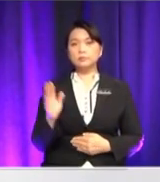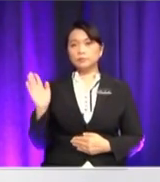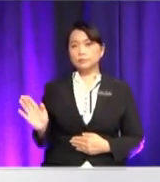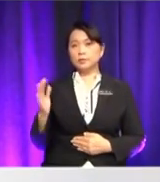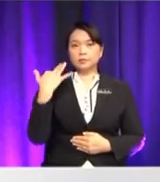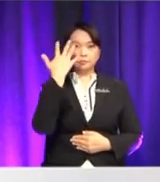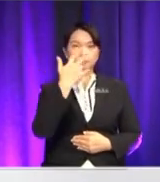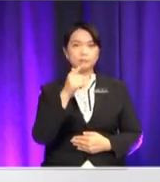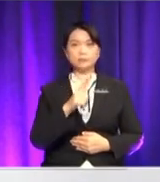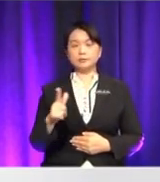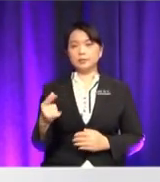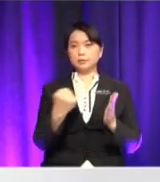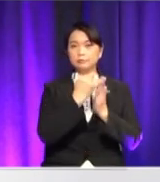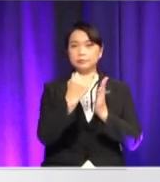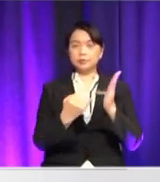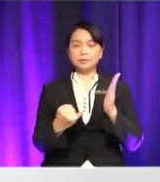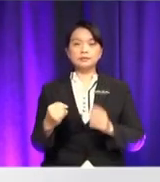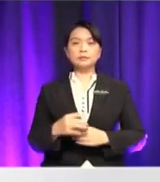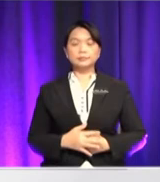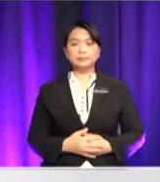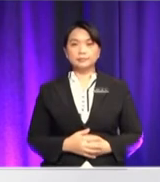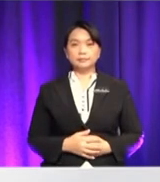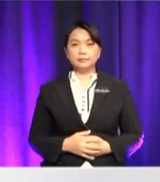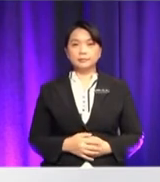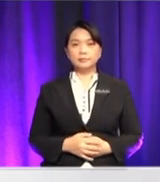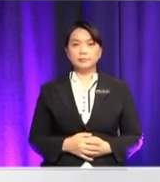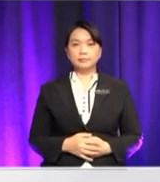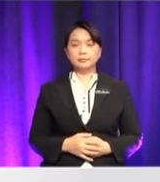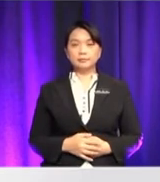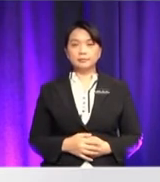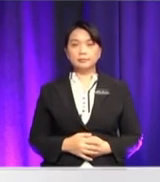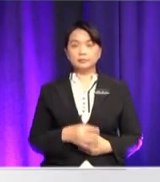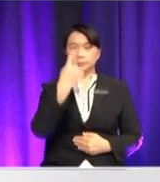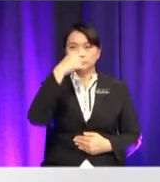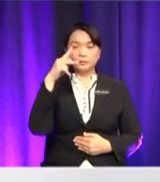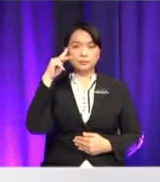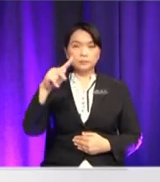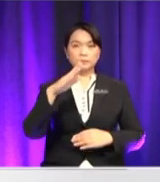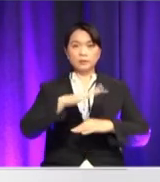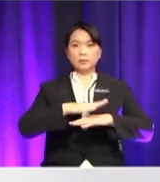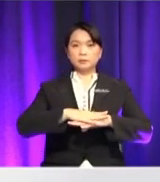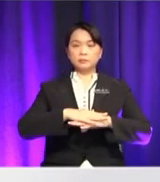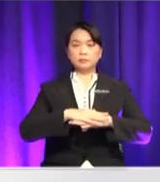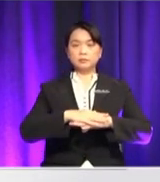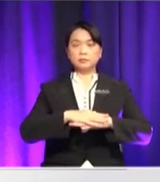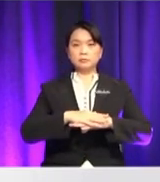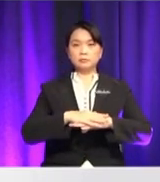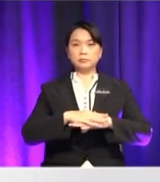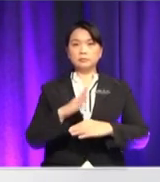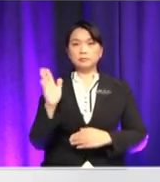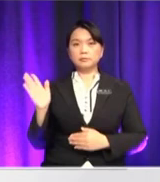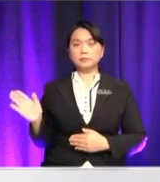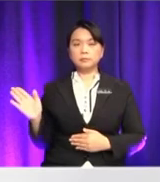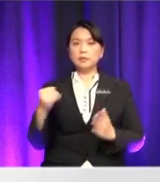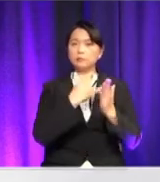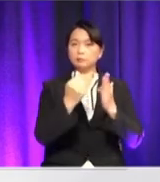kilo cantiknya Karen reugosite Oke ucapan Eun atas atbm layar